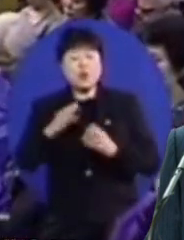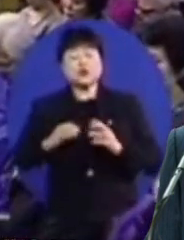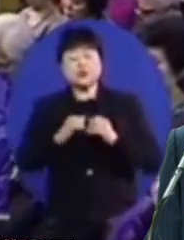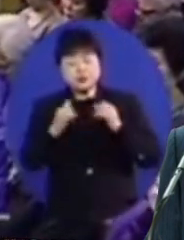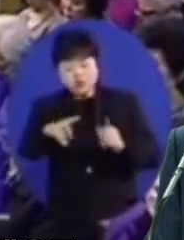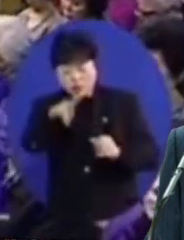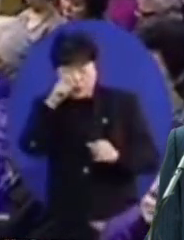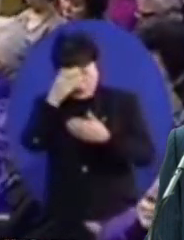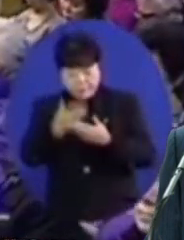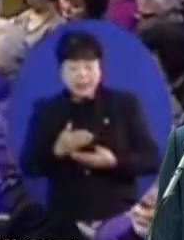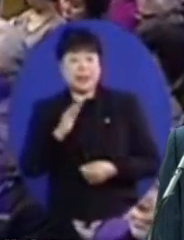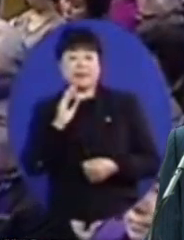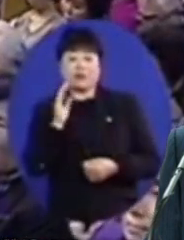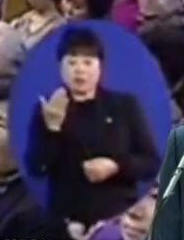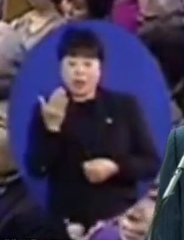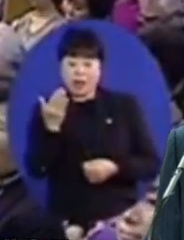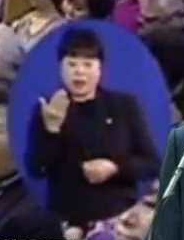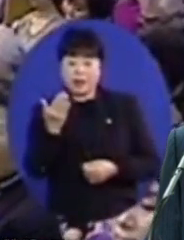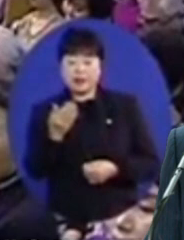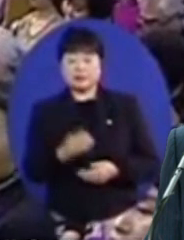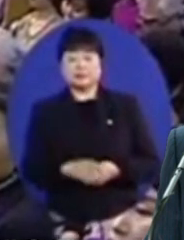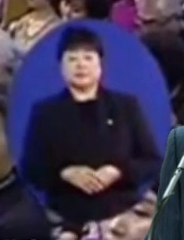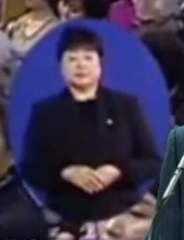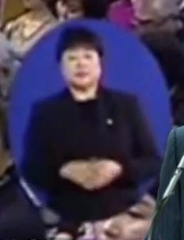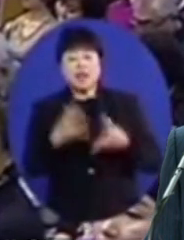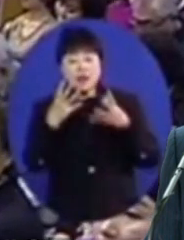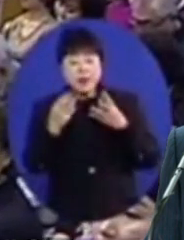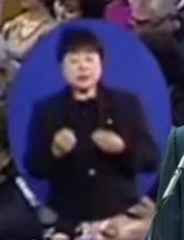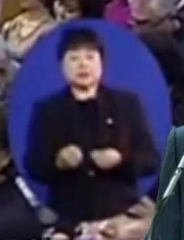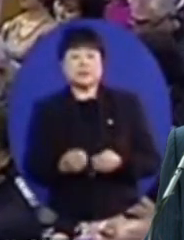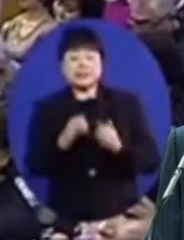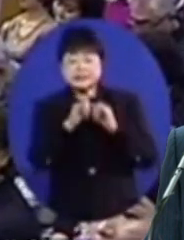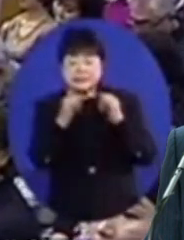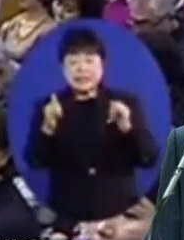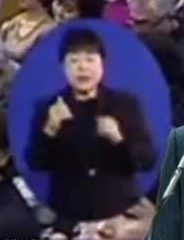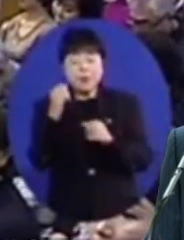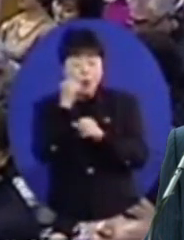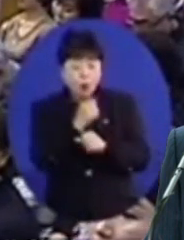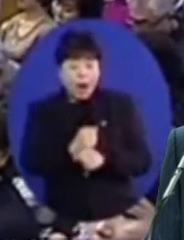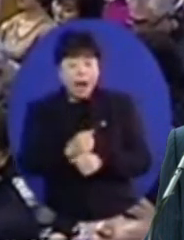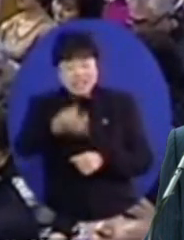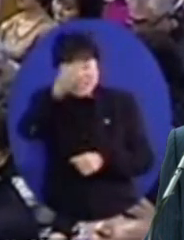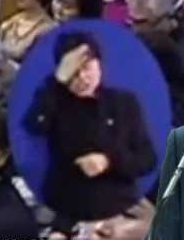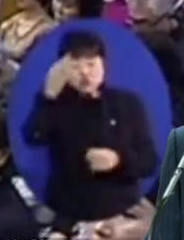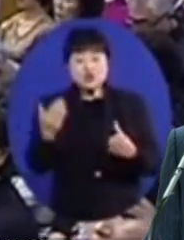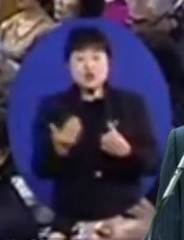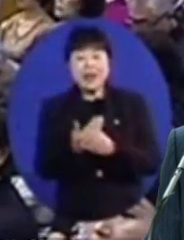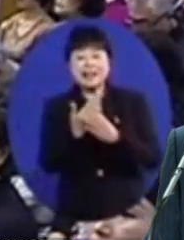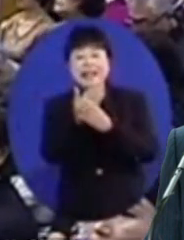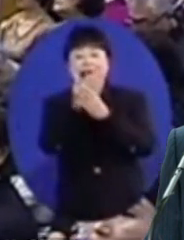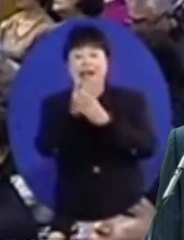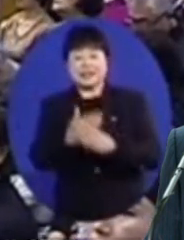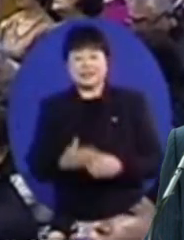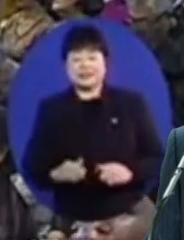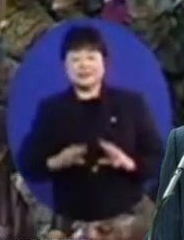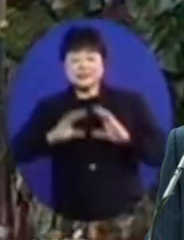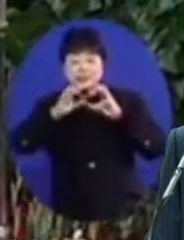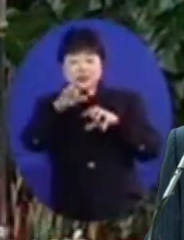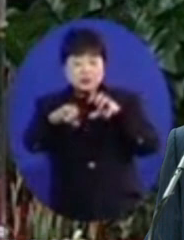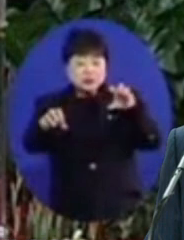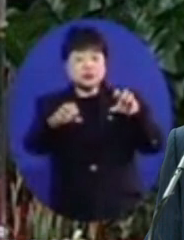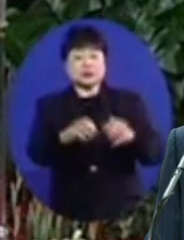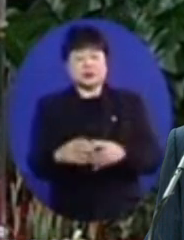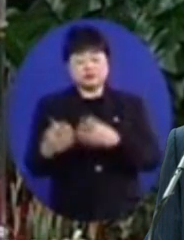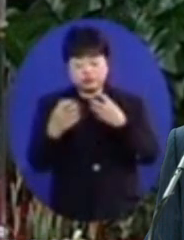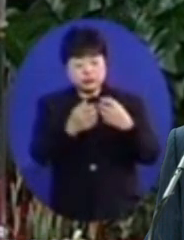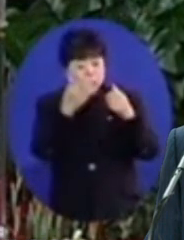미움을 받으리라고 말한 결심이 최근 수십 년 동안 인류의 과학 기술 문명 발달은 지구촌을 곳곳을